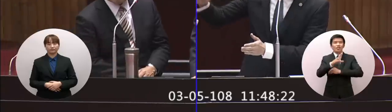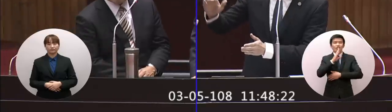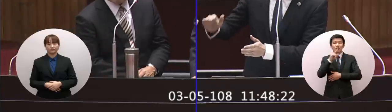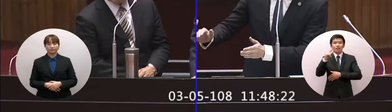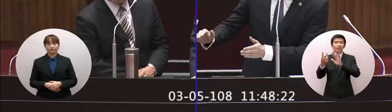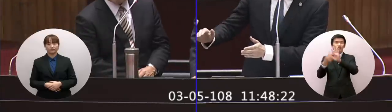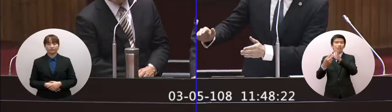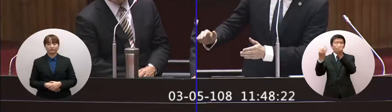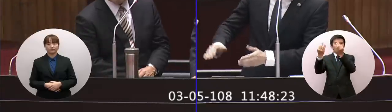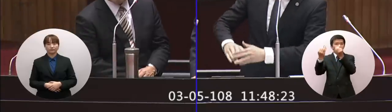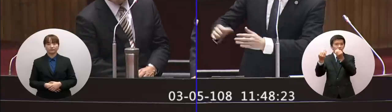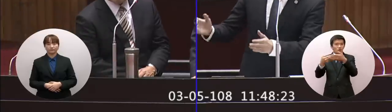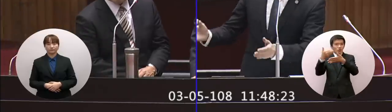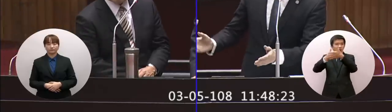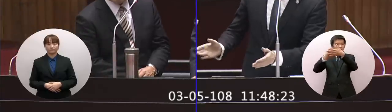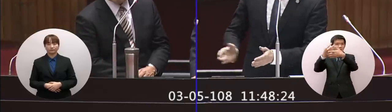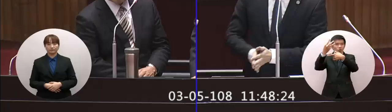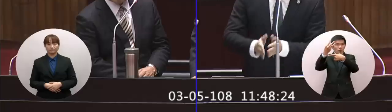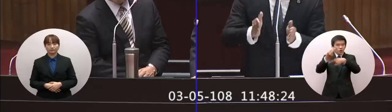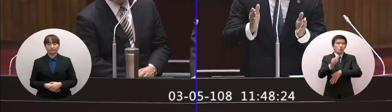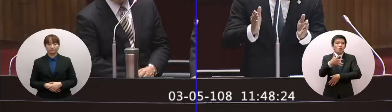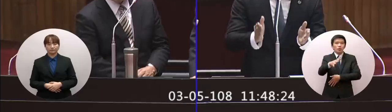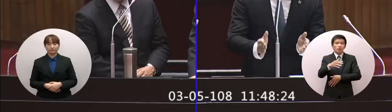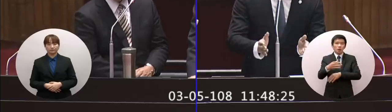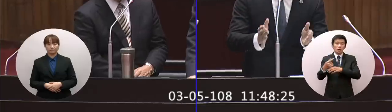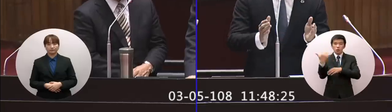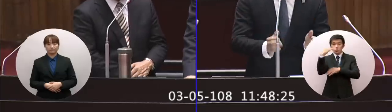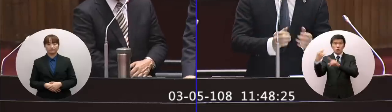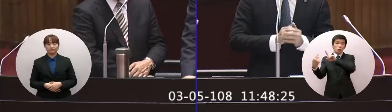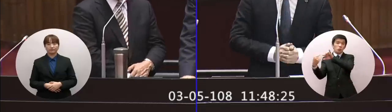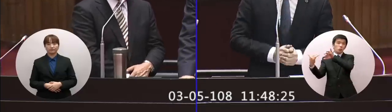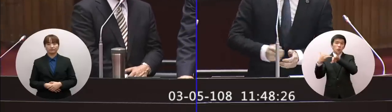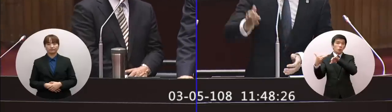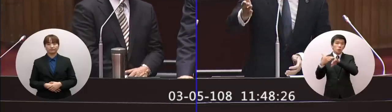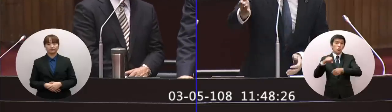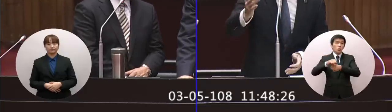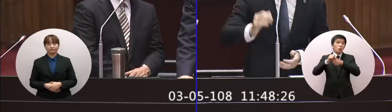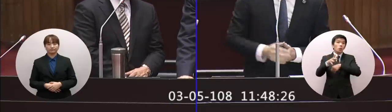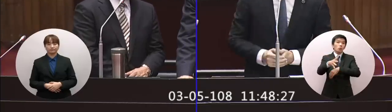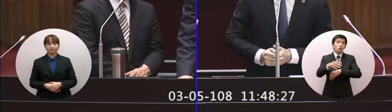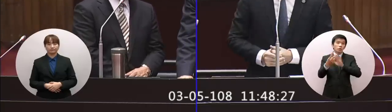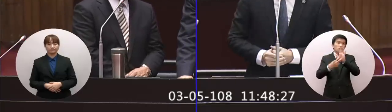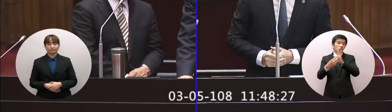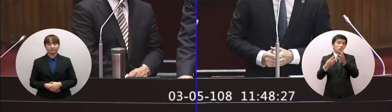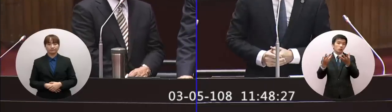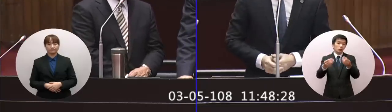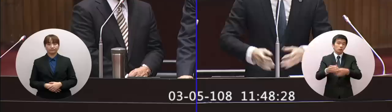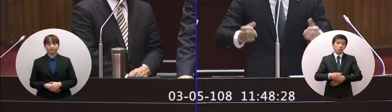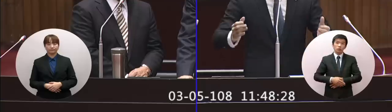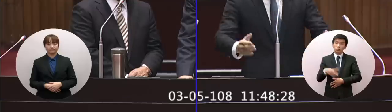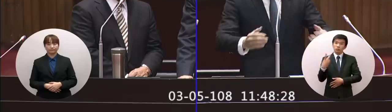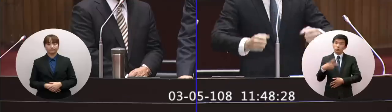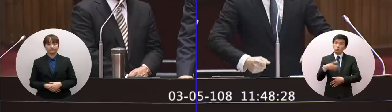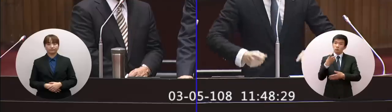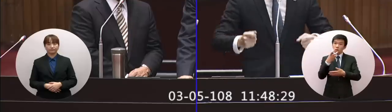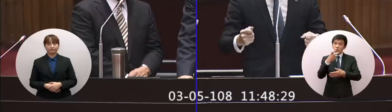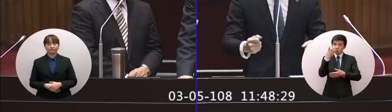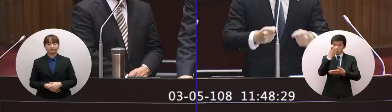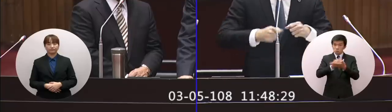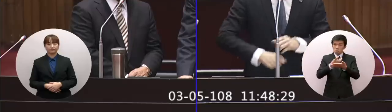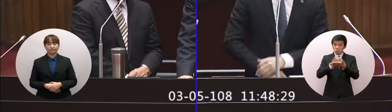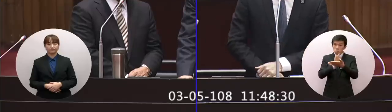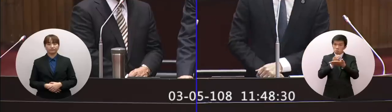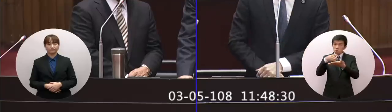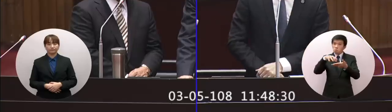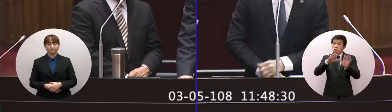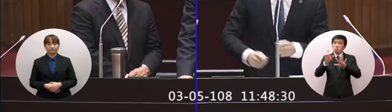那数字是阁降低，阁较侪人来，啊，包括讲咱审查的内容，头拄啊吼，主委有伫讲，咱的审查就是要要